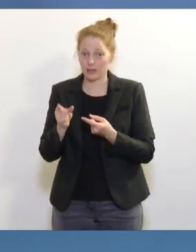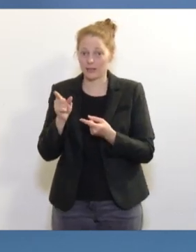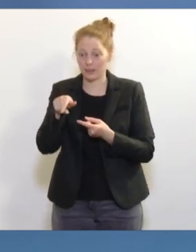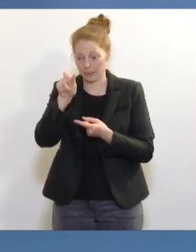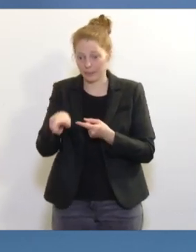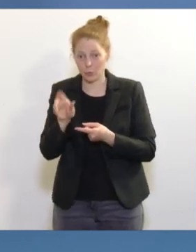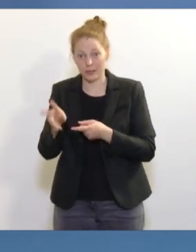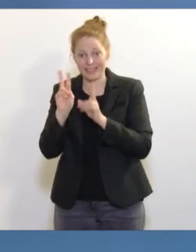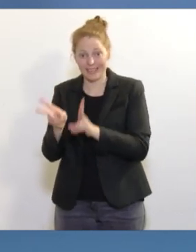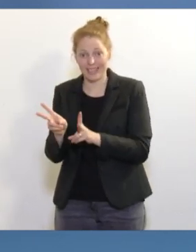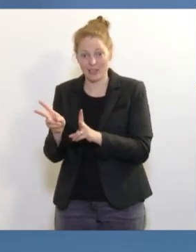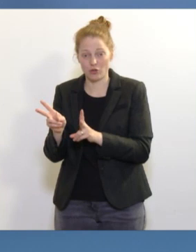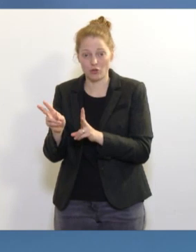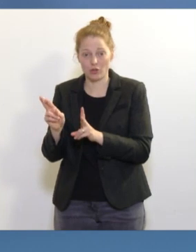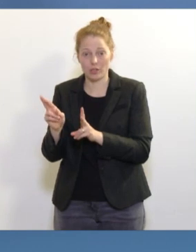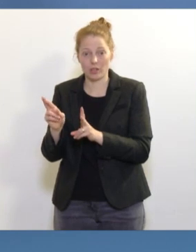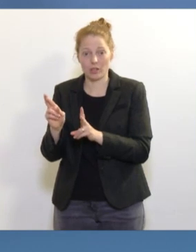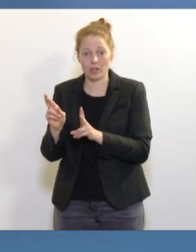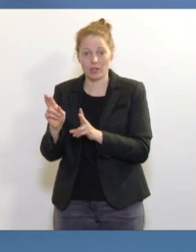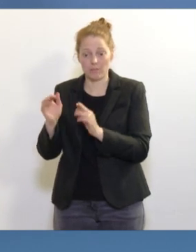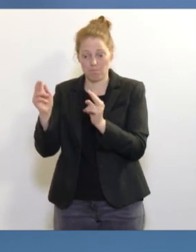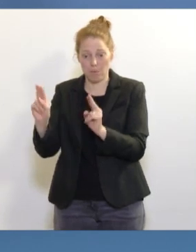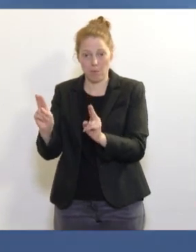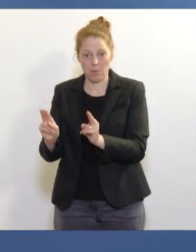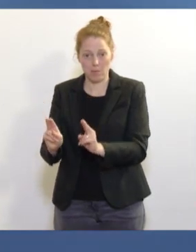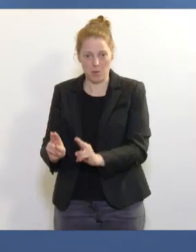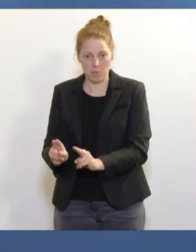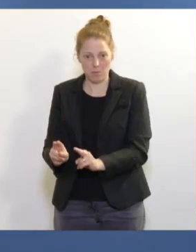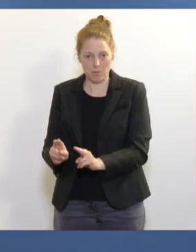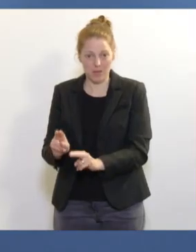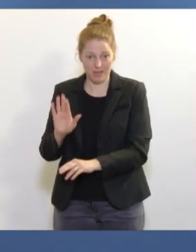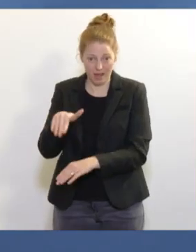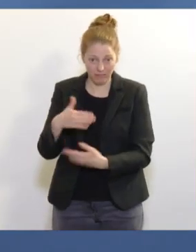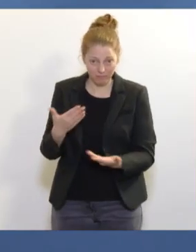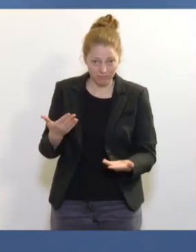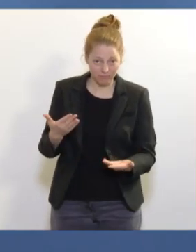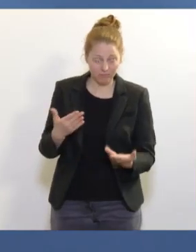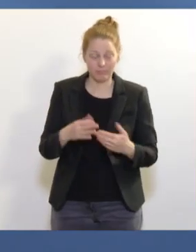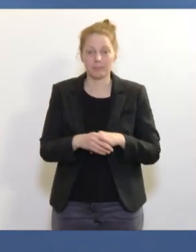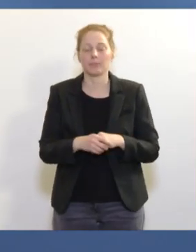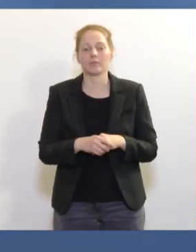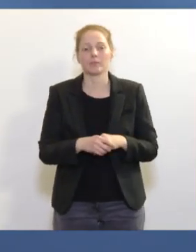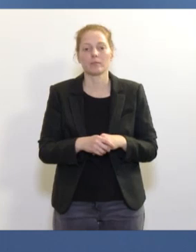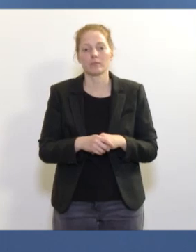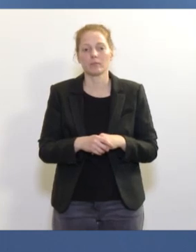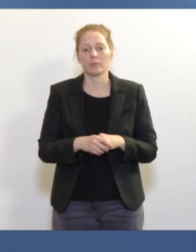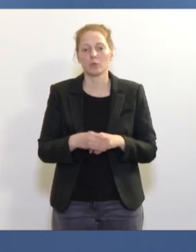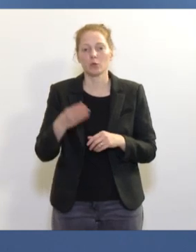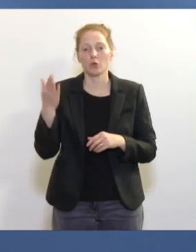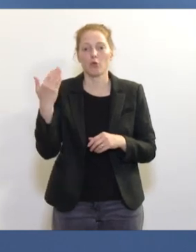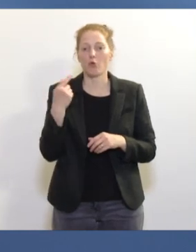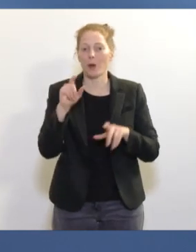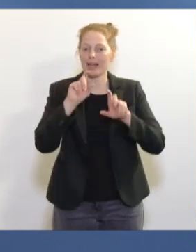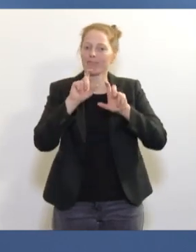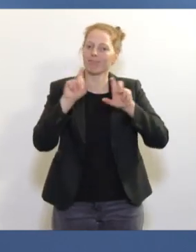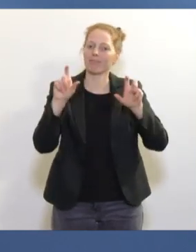gehen, am Zeichen von der Rezession auf die Reprise? Wir hatten für den Rund von nationaler Solidarität gesperrt. Wir